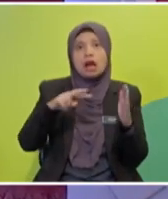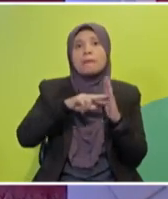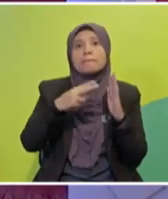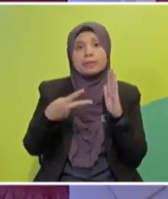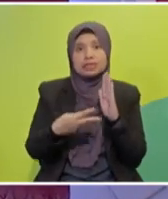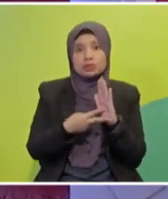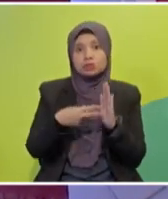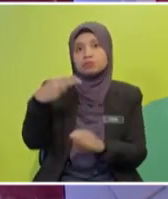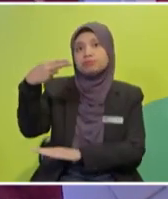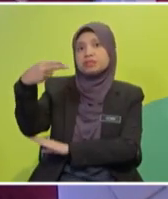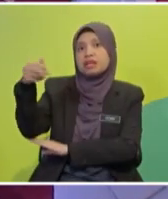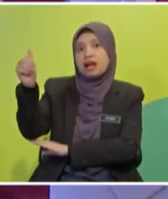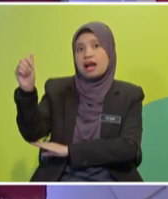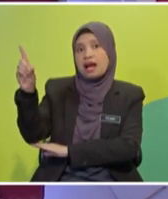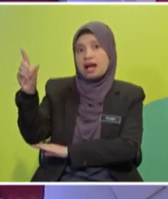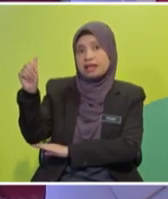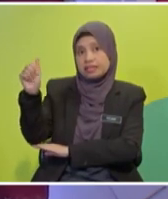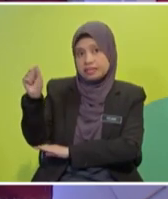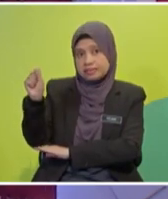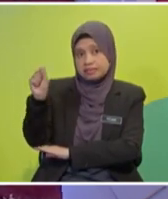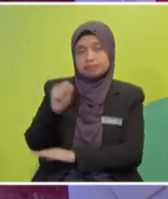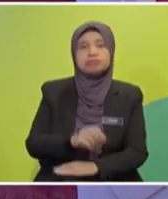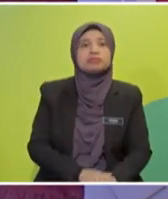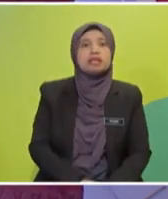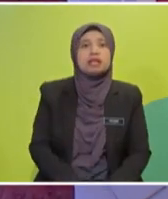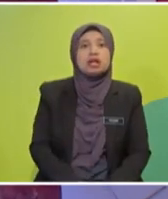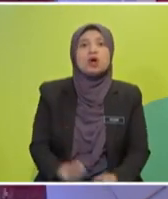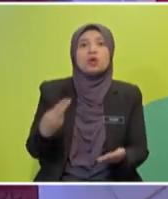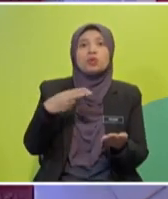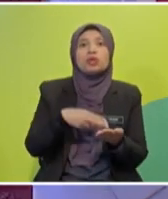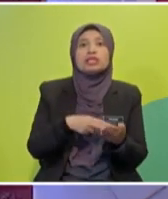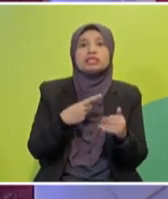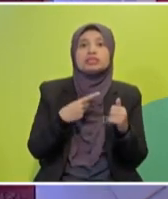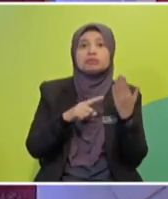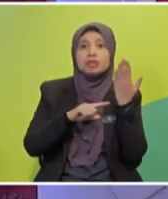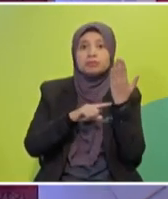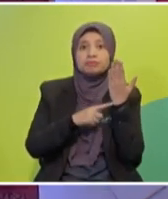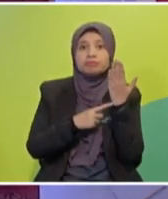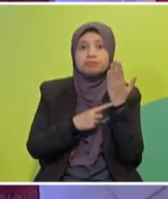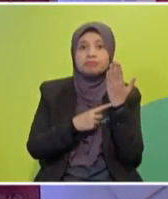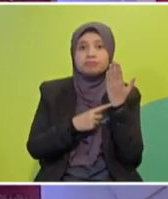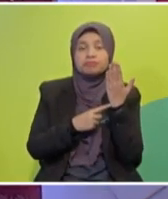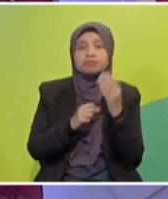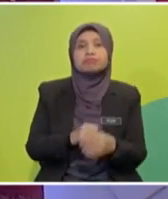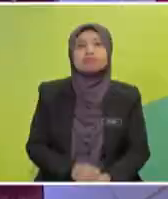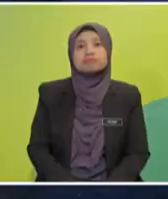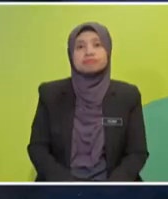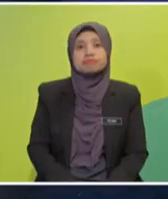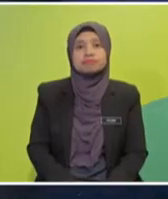hadas. Ya, hadas. Okey, kita boleh ulang sekali bersama dengan ustazah sekali lagi? Boleh murid-murid